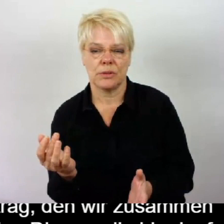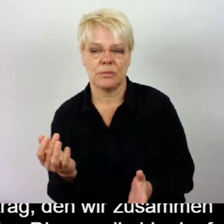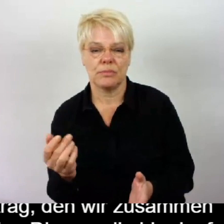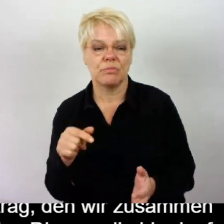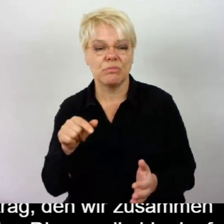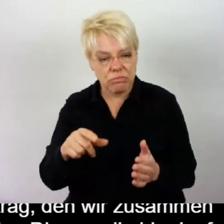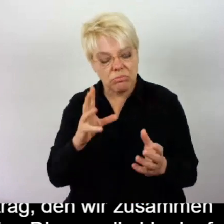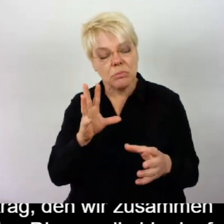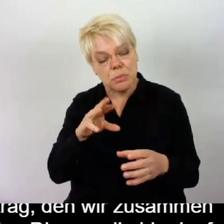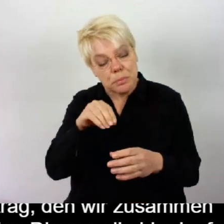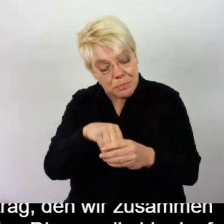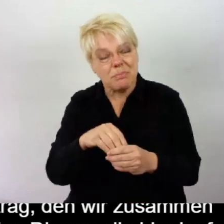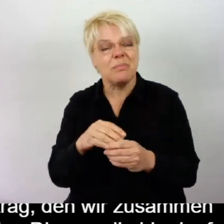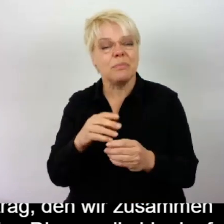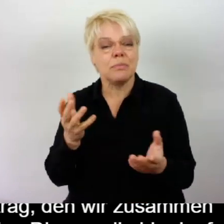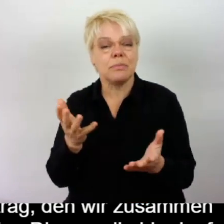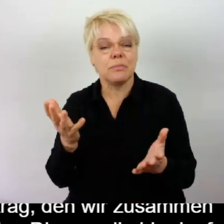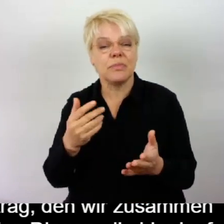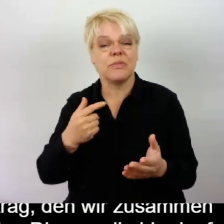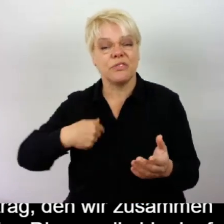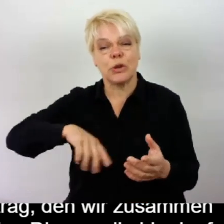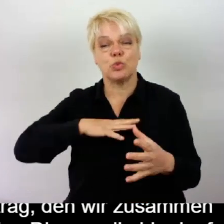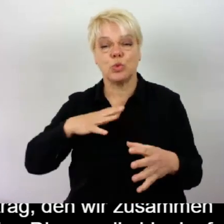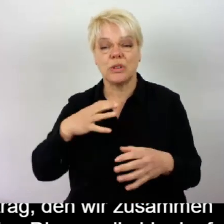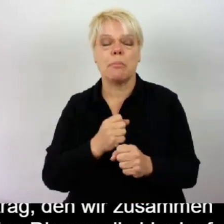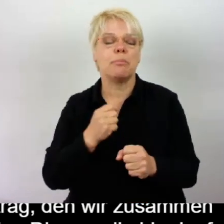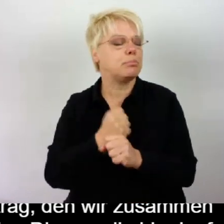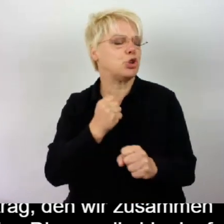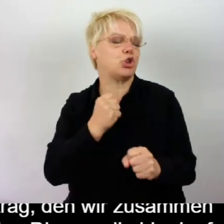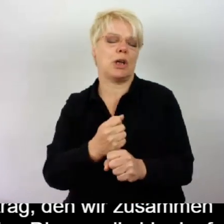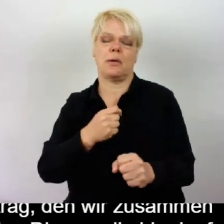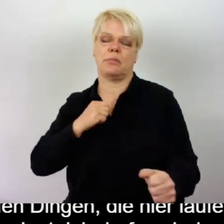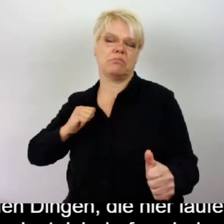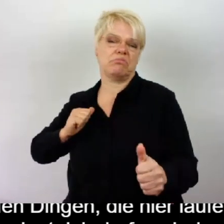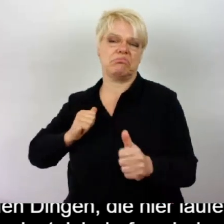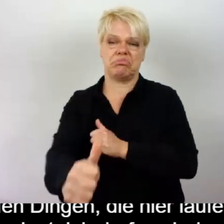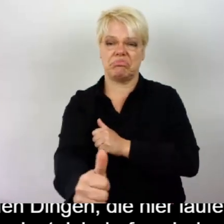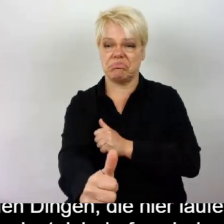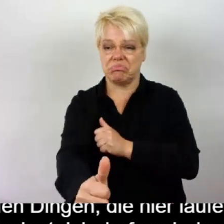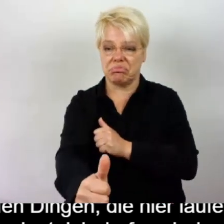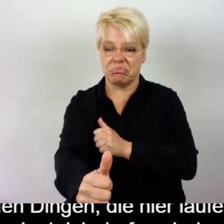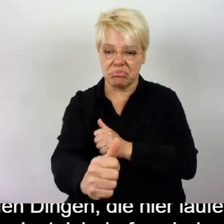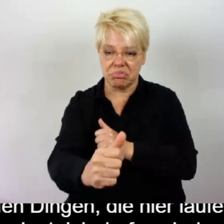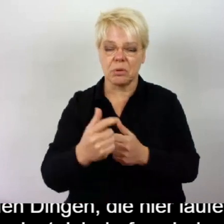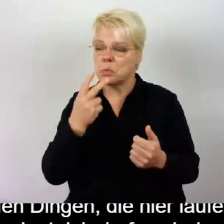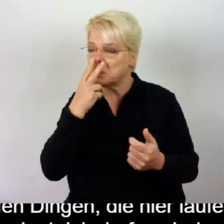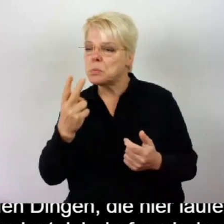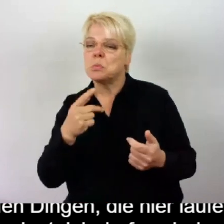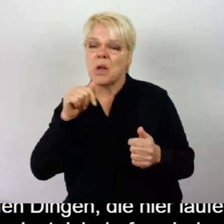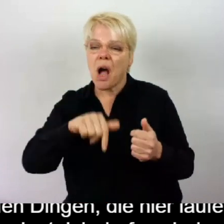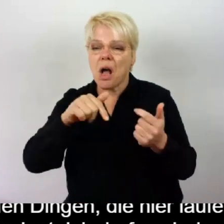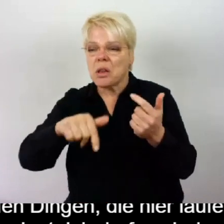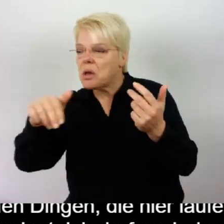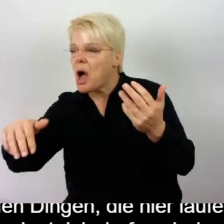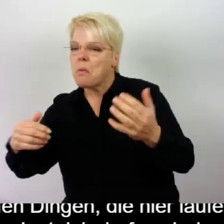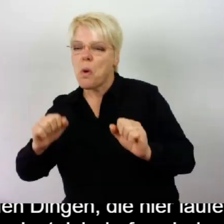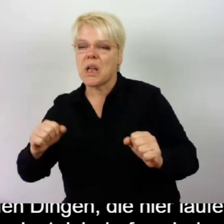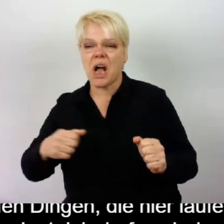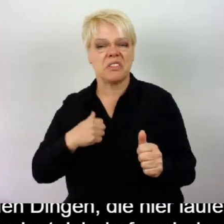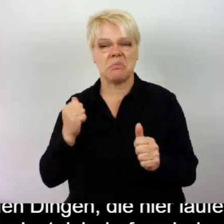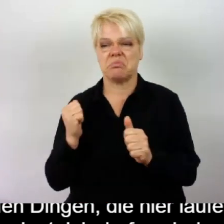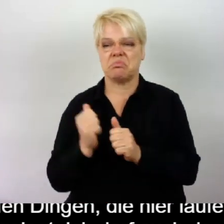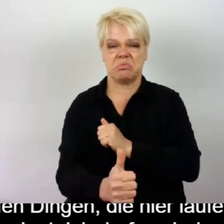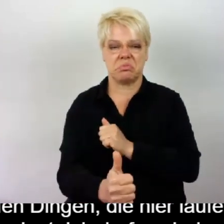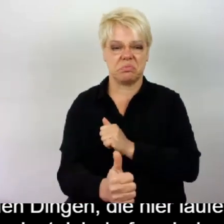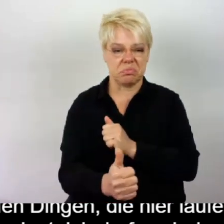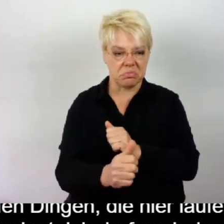hier jetzt dann ausweiten auf insgesamt 140 Millionen. Jetzt fragt sich vielleicht der ein oder andere, warum ist das keine Verdoppelung der Mittel? Weil